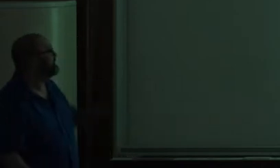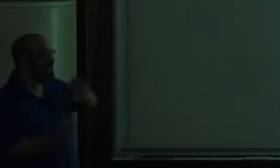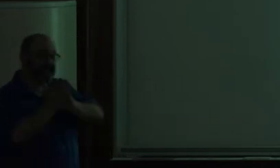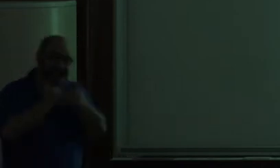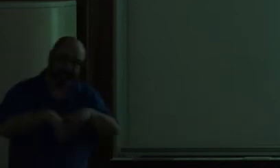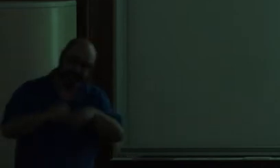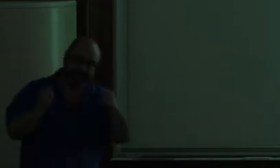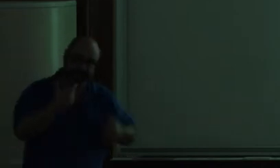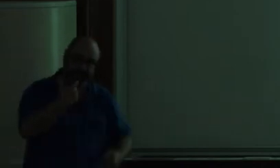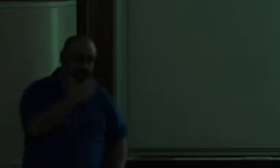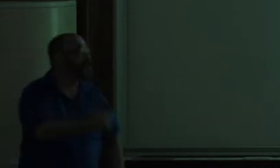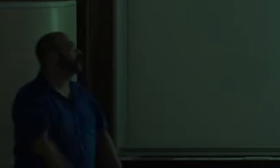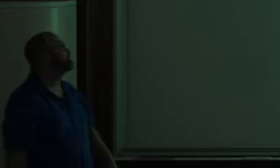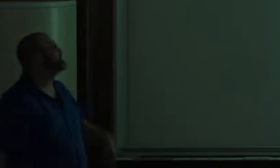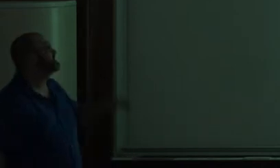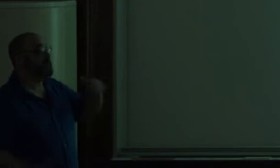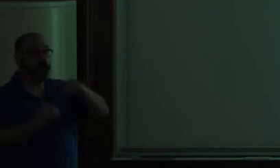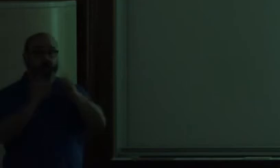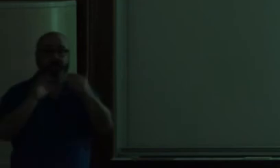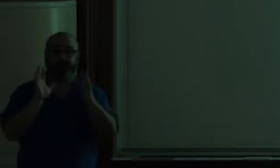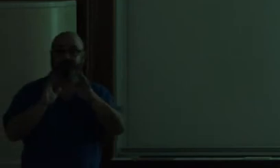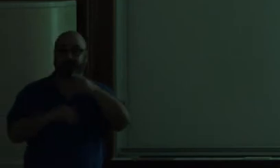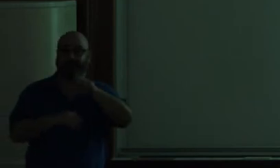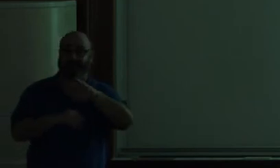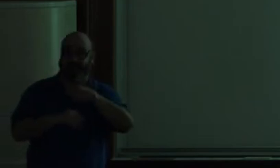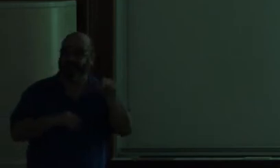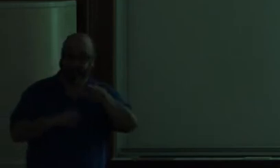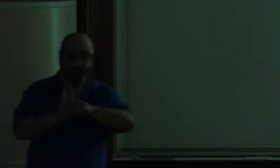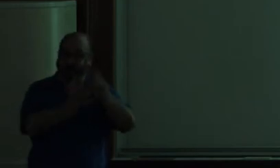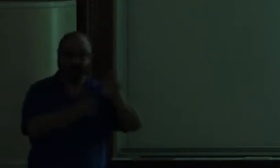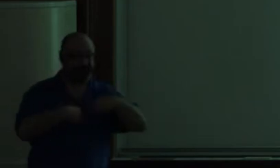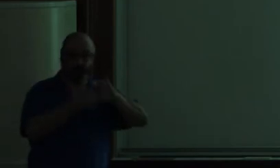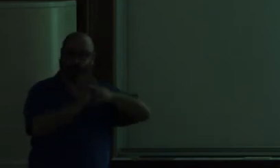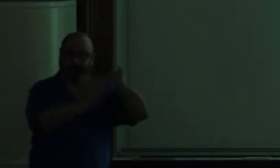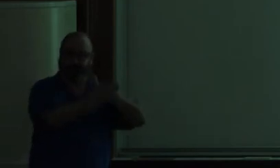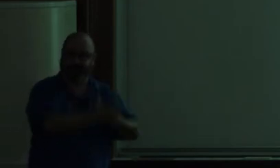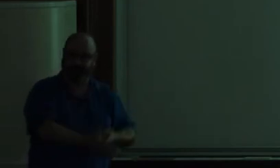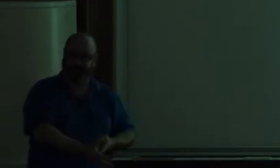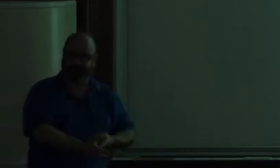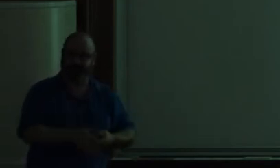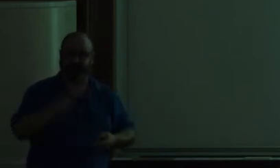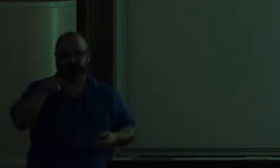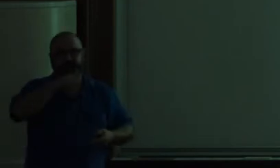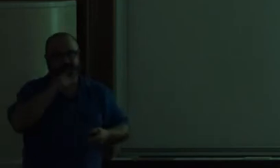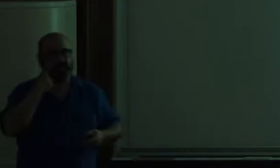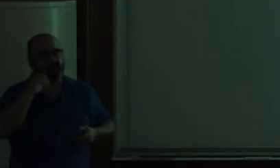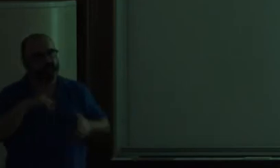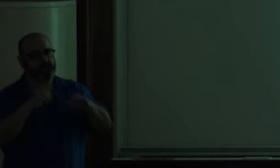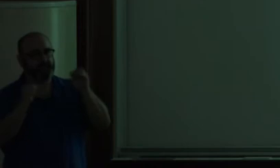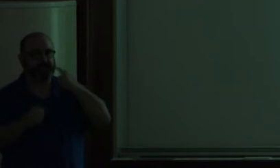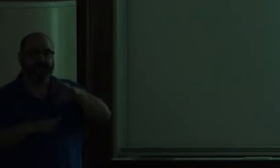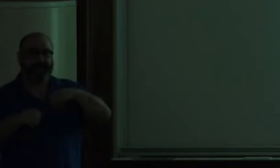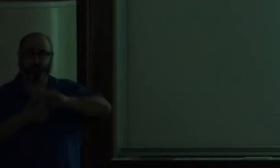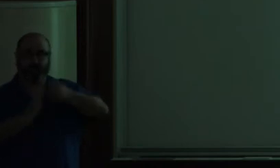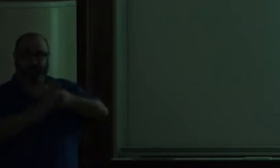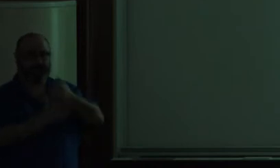derrière? En fait, l'unpacking accepte n'importe quel itérable. Alors maintenant, vous avez dû voir que ça commence à être intéressant quand même de pouvoir accepter n'importe